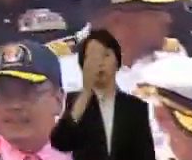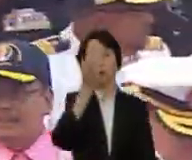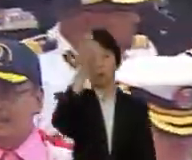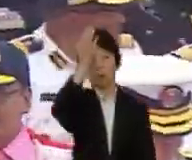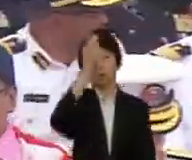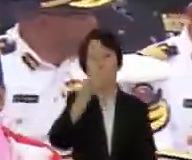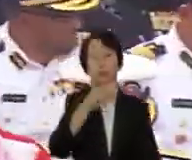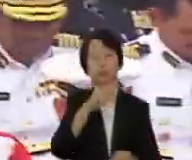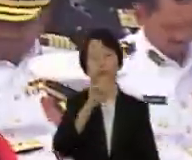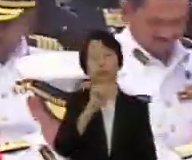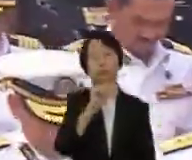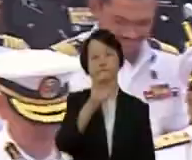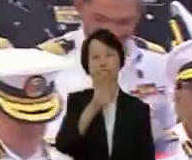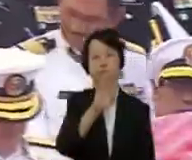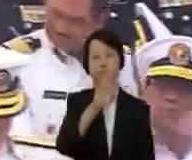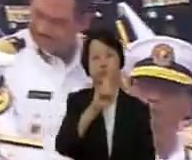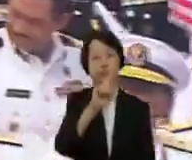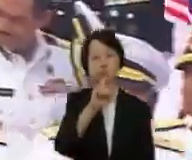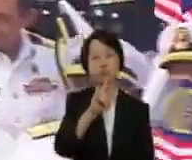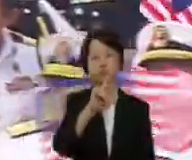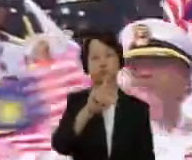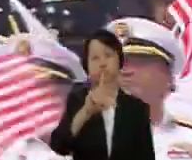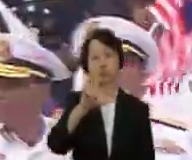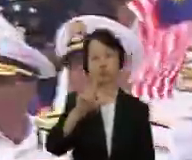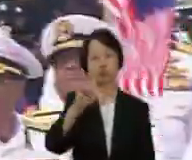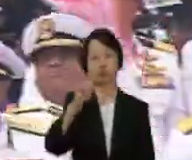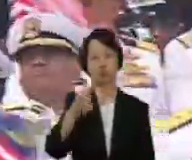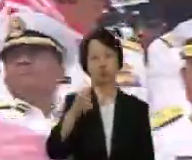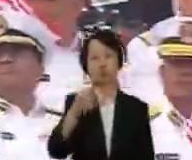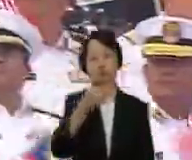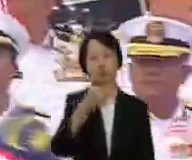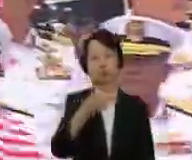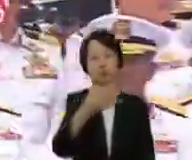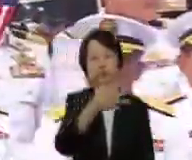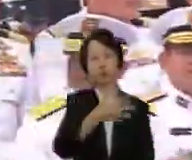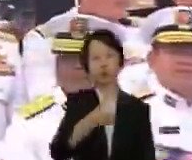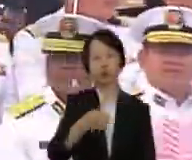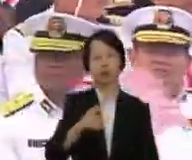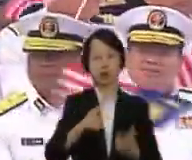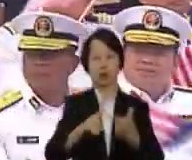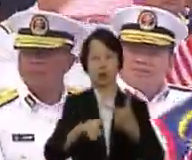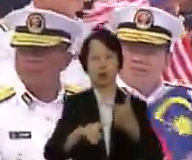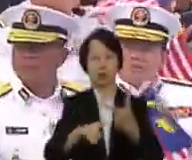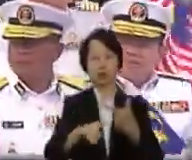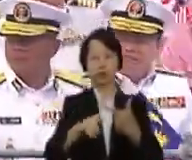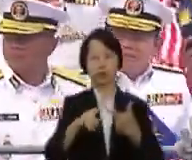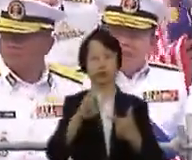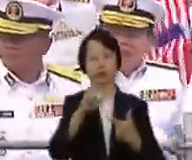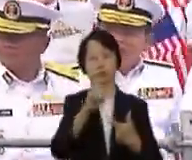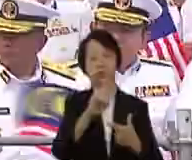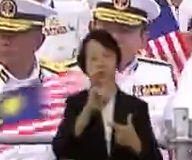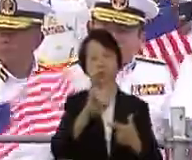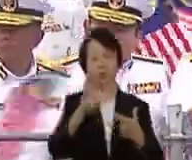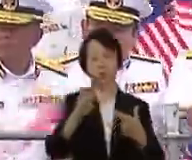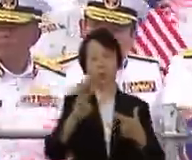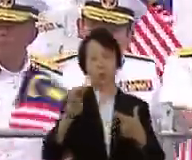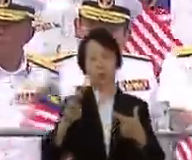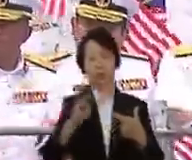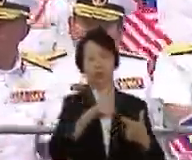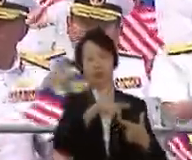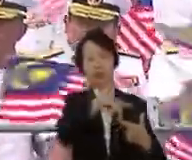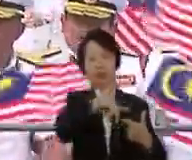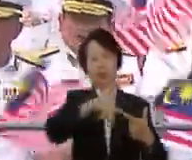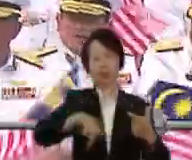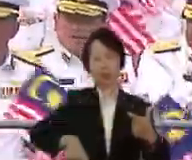Al-Sultan Abdullah Riayatuddin Al-Mustafa Billahsyah, dan ke bawah duli Yang Maha Mulia Seri Paduka Baginda Raja